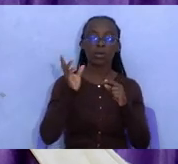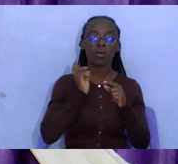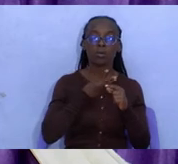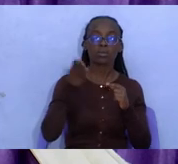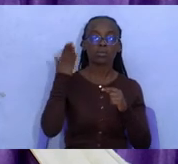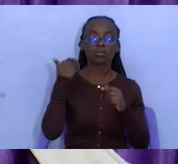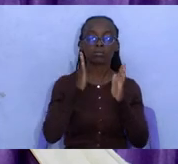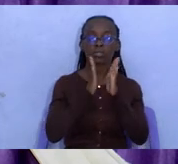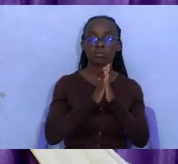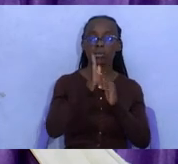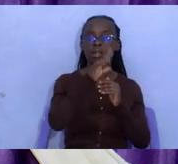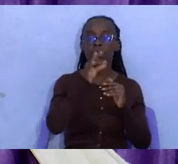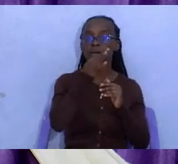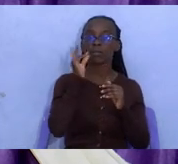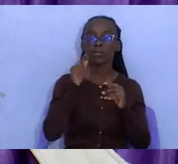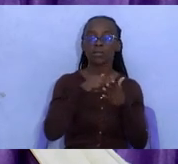hivi tu mnafanya siku hizi mnakunywa chai.